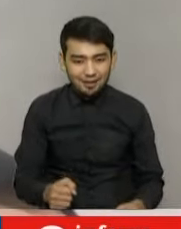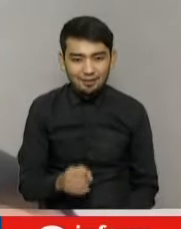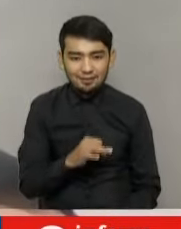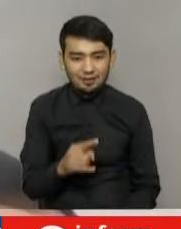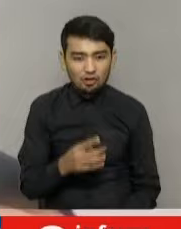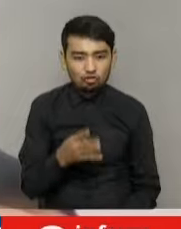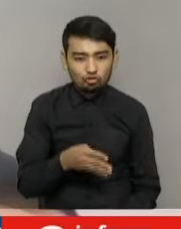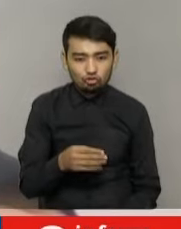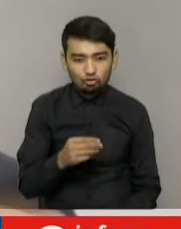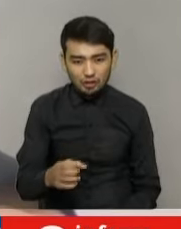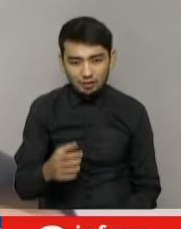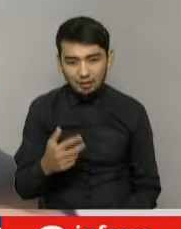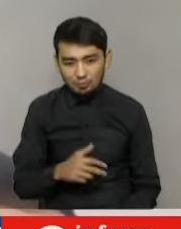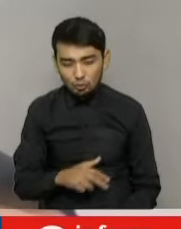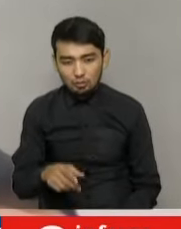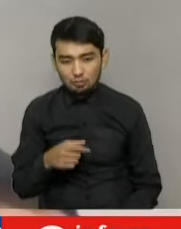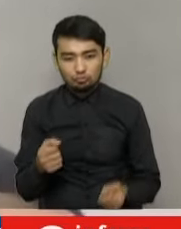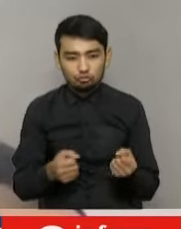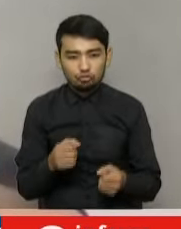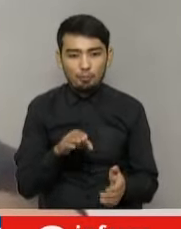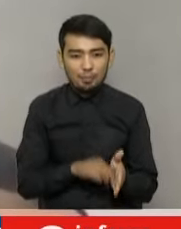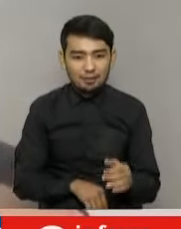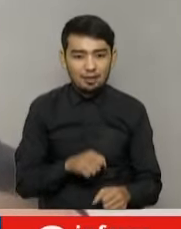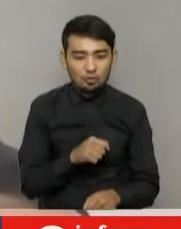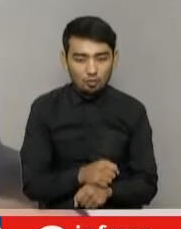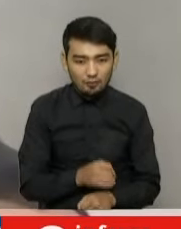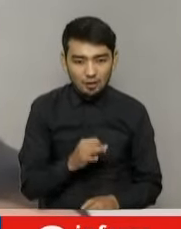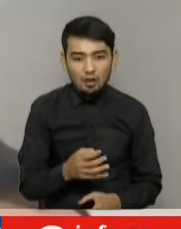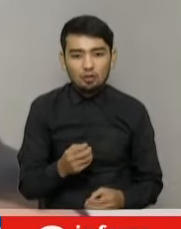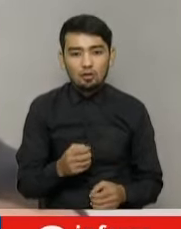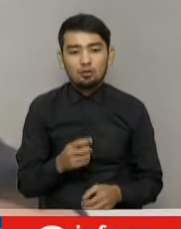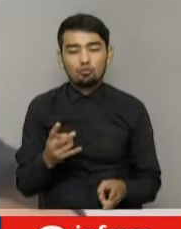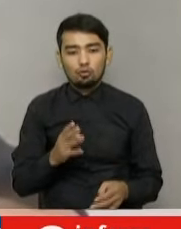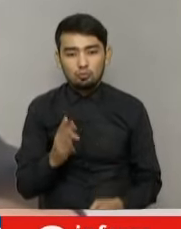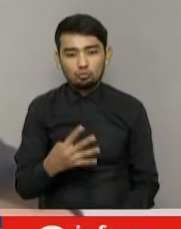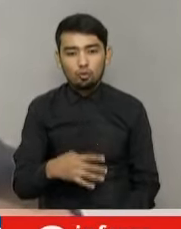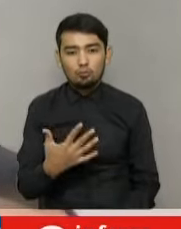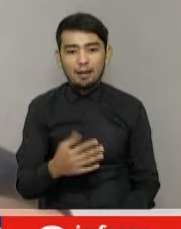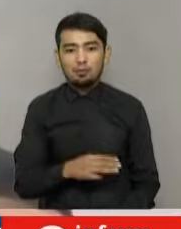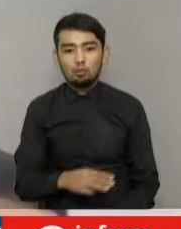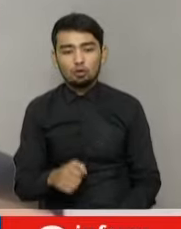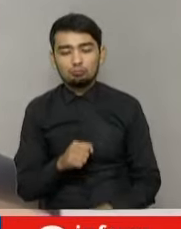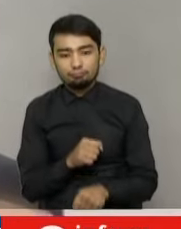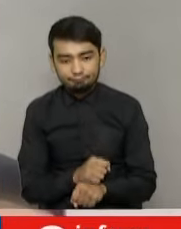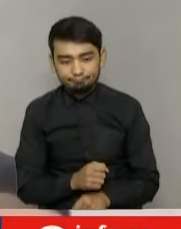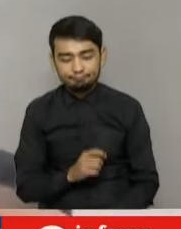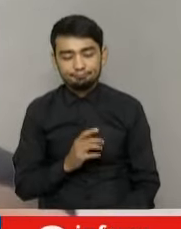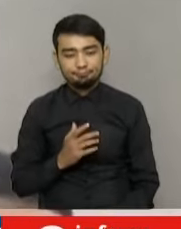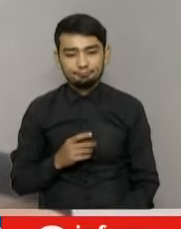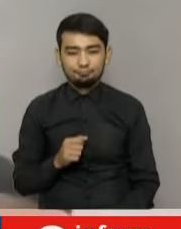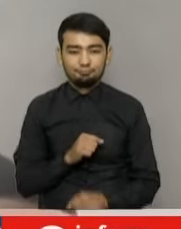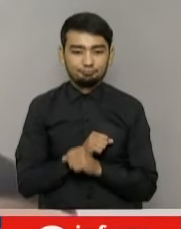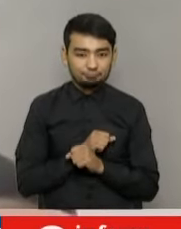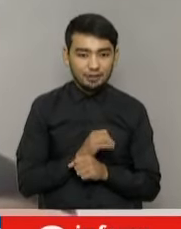часа первых водитель проезжает без остановки, затем ему необходимо 45 минут отдохнуть, затем снова 4,5 часа водитель